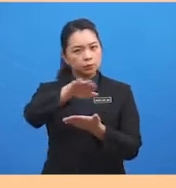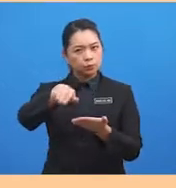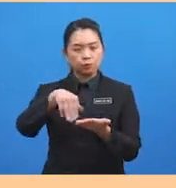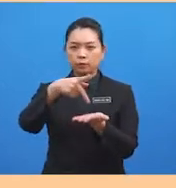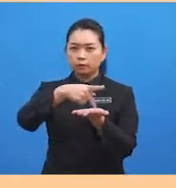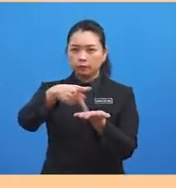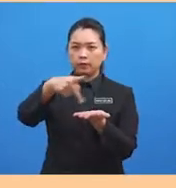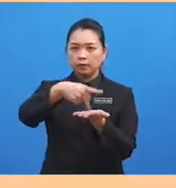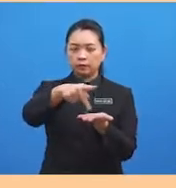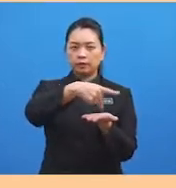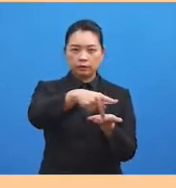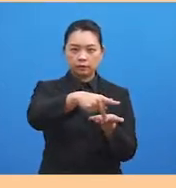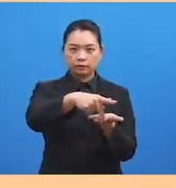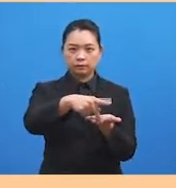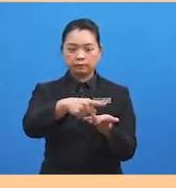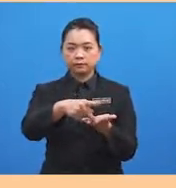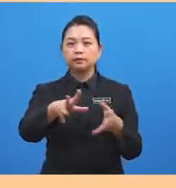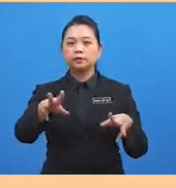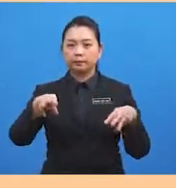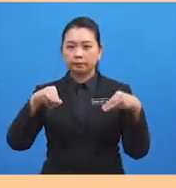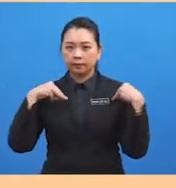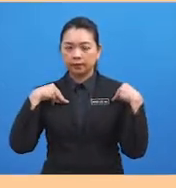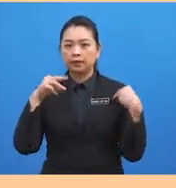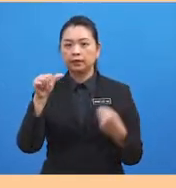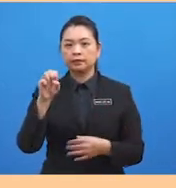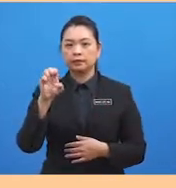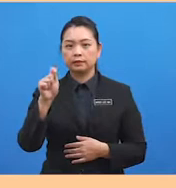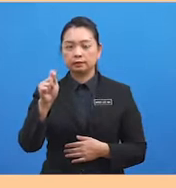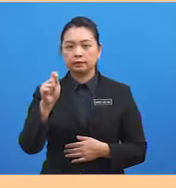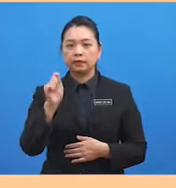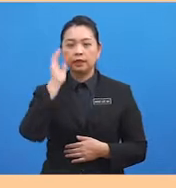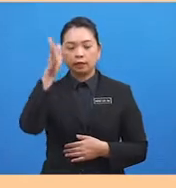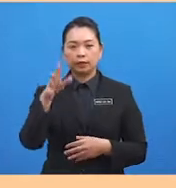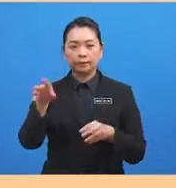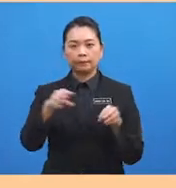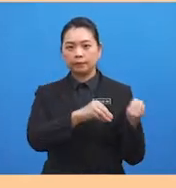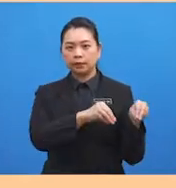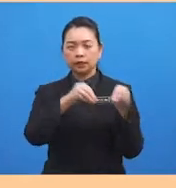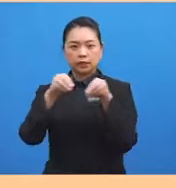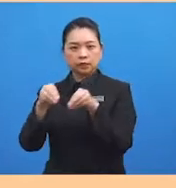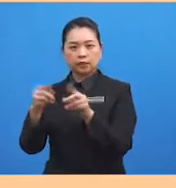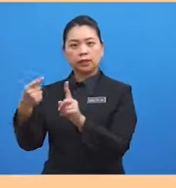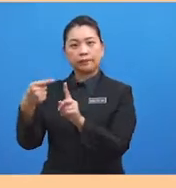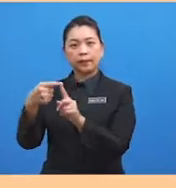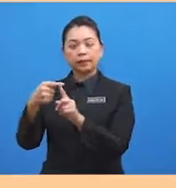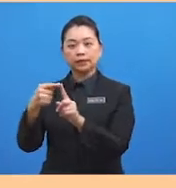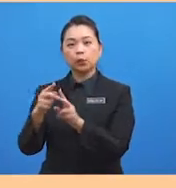dijelaskan, hak milik aset akan berpindah milik kepada